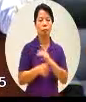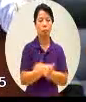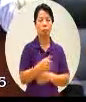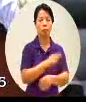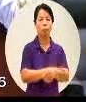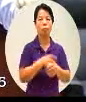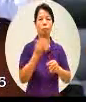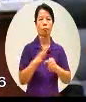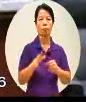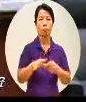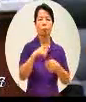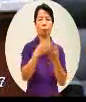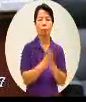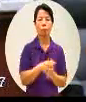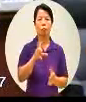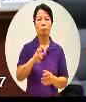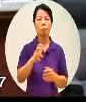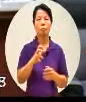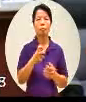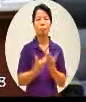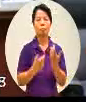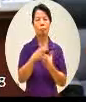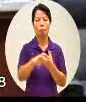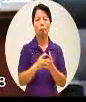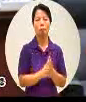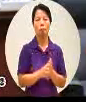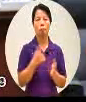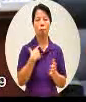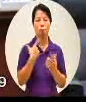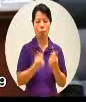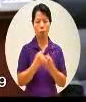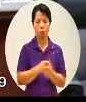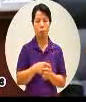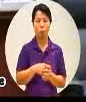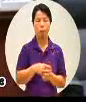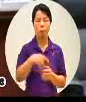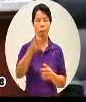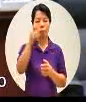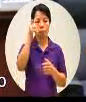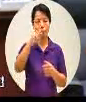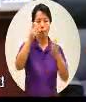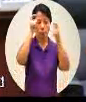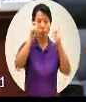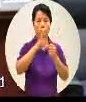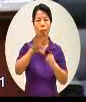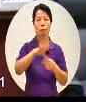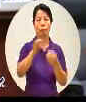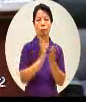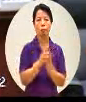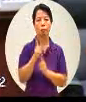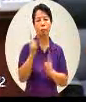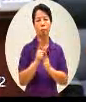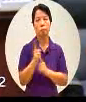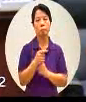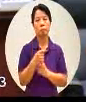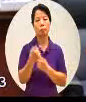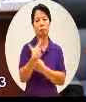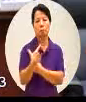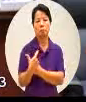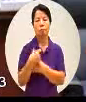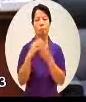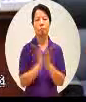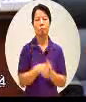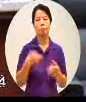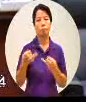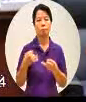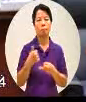啊。你八十的，有可能搁比来。我原来读红中的哦。啊，较衰较比就比会赢人，我成绩袂歹哦。